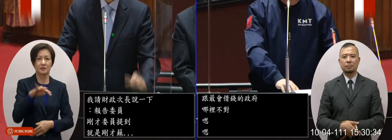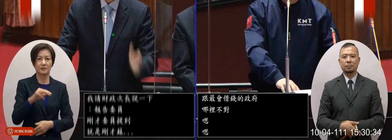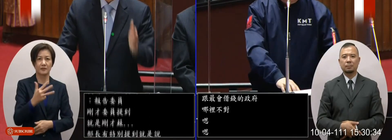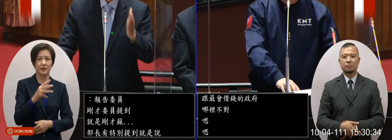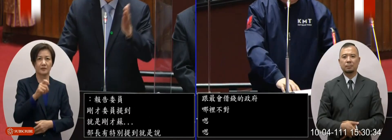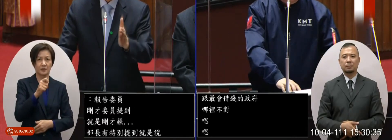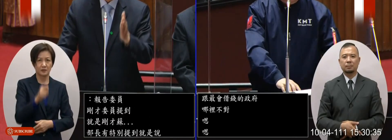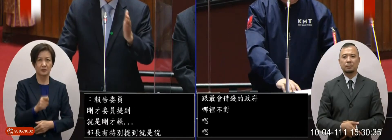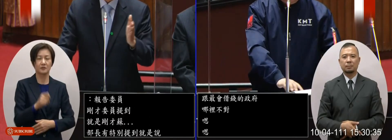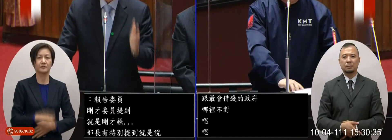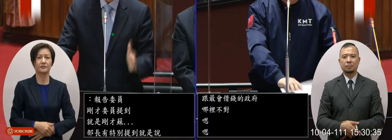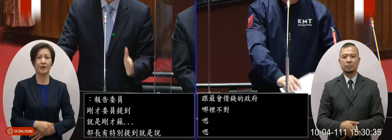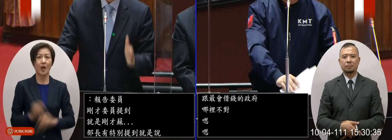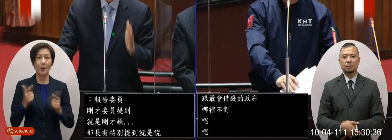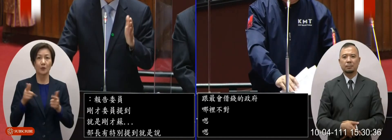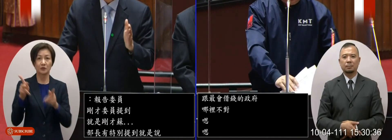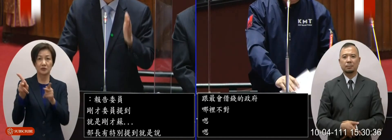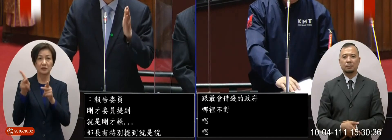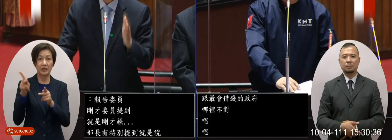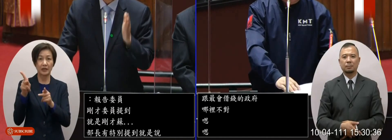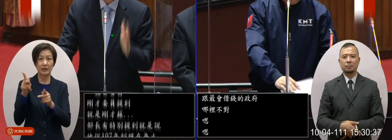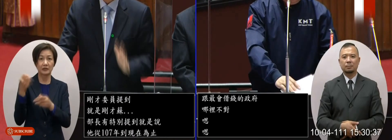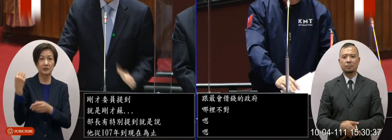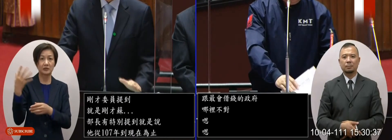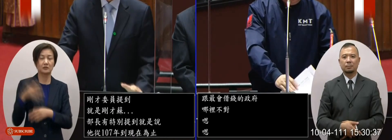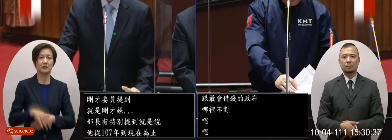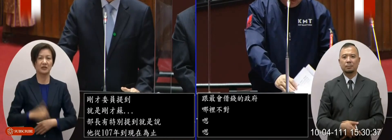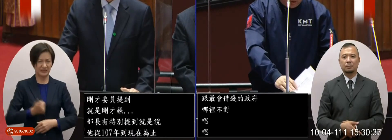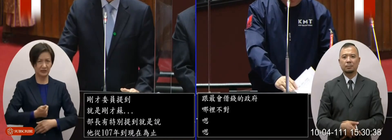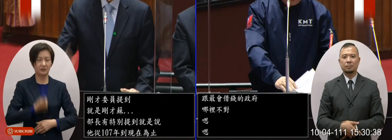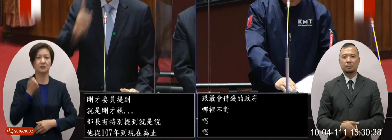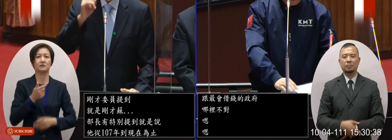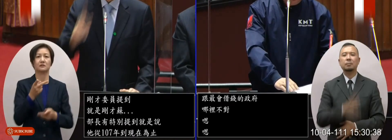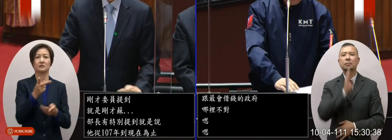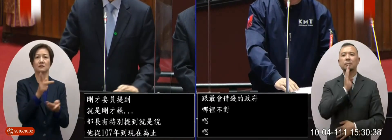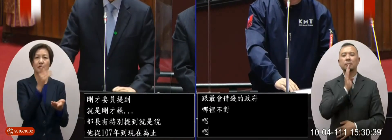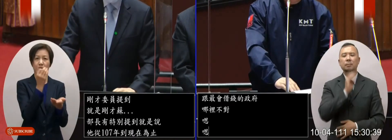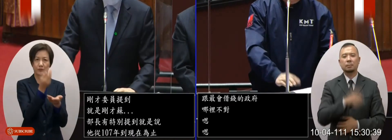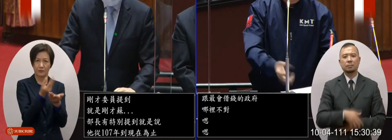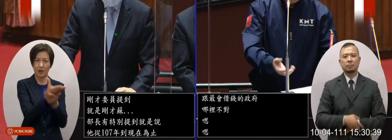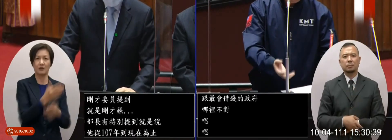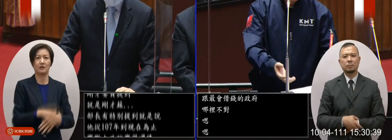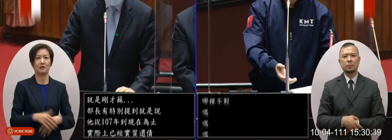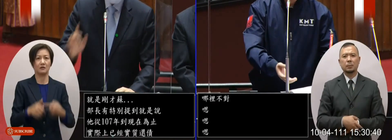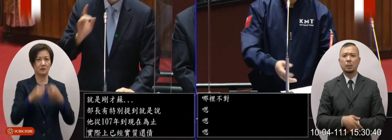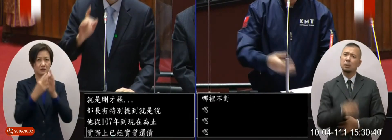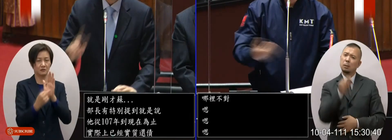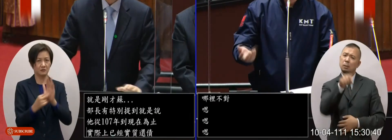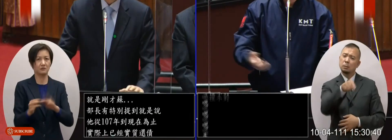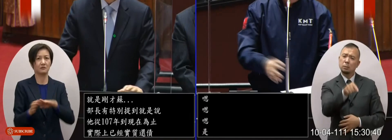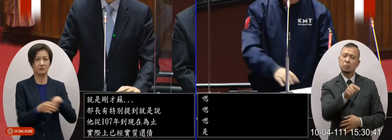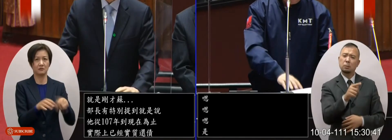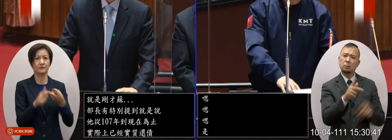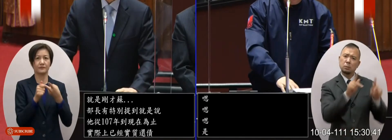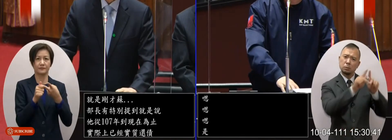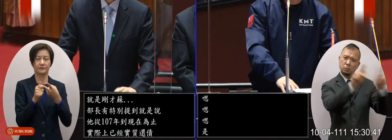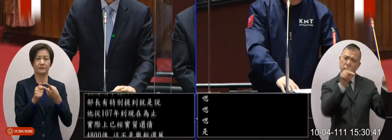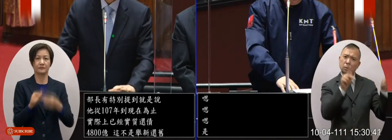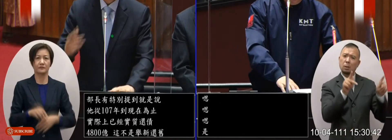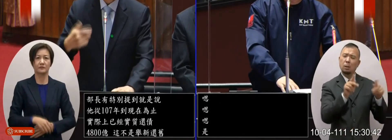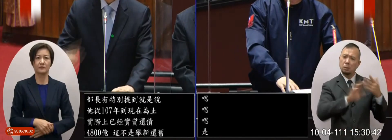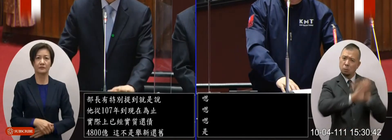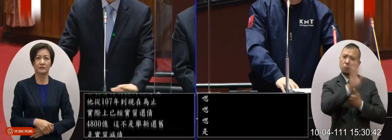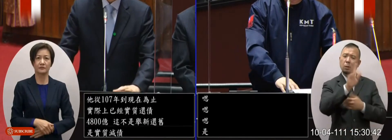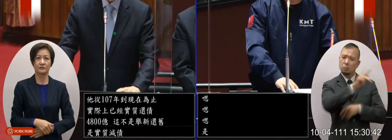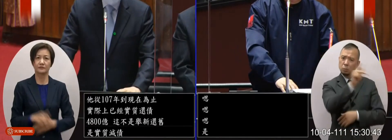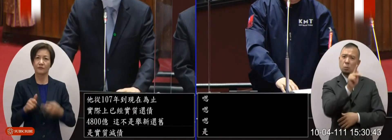这个不是举新还旧、嗯、这个是实质的减债， 是， 这是第一点说 明。可是你有借新， 那第二点说明， 可是你又另外借了啊。 那